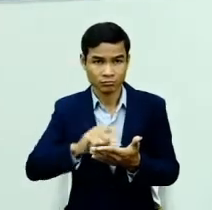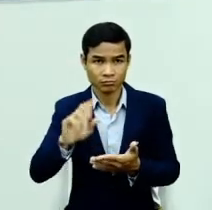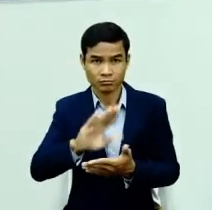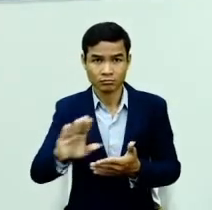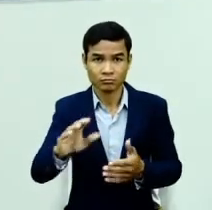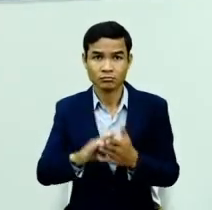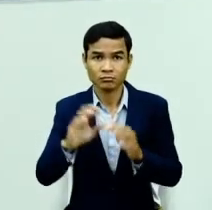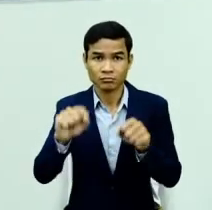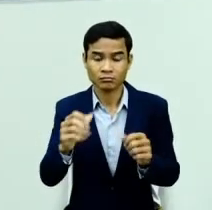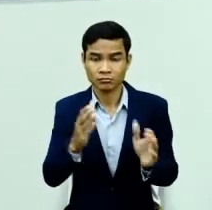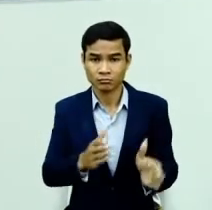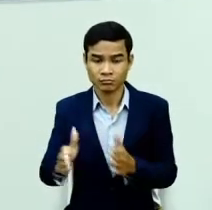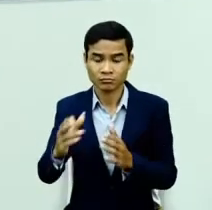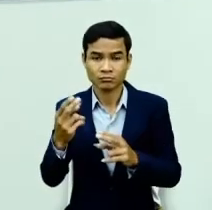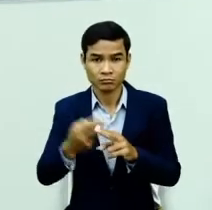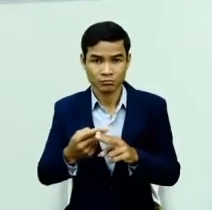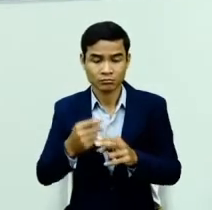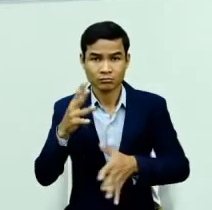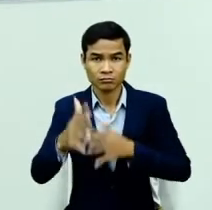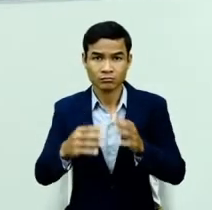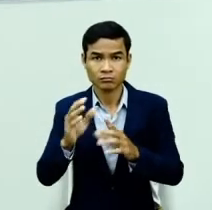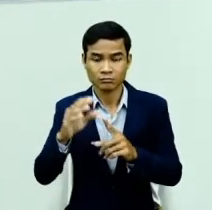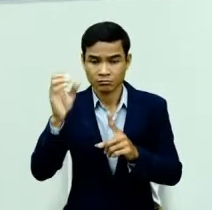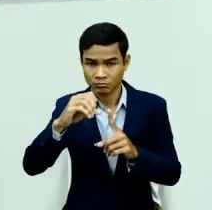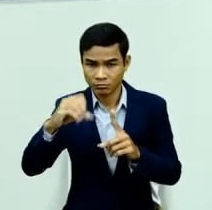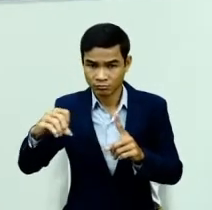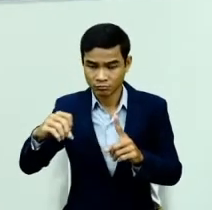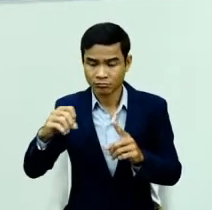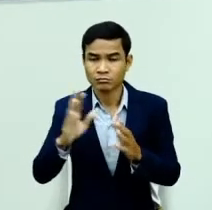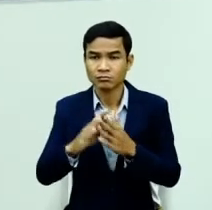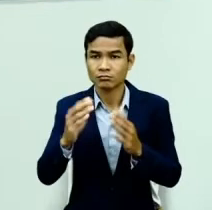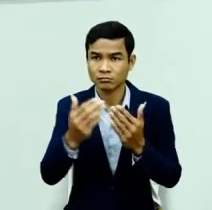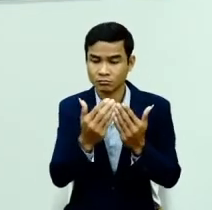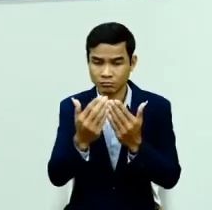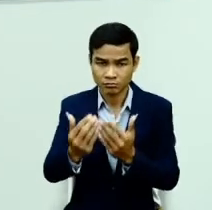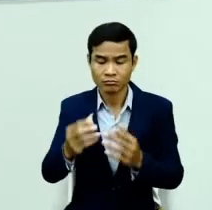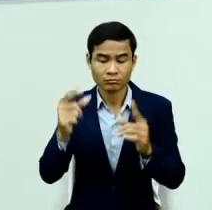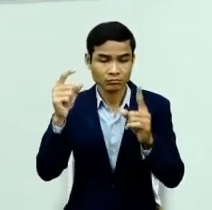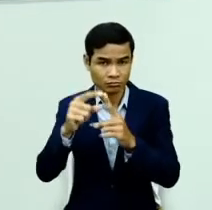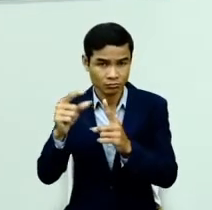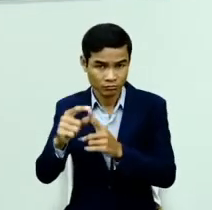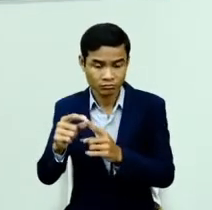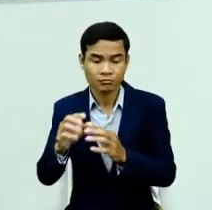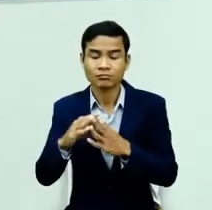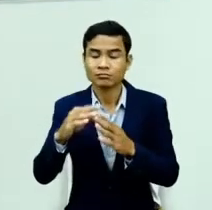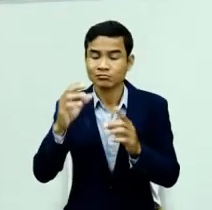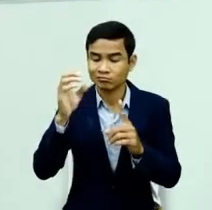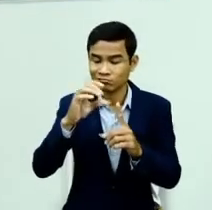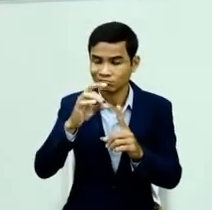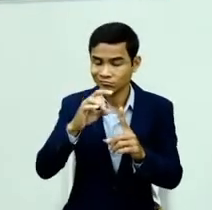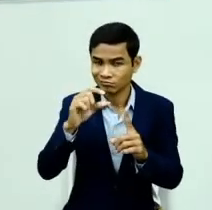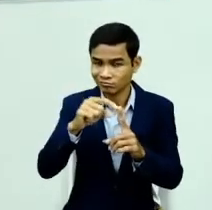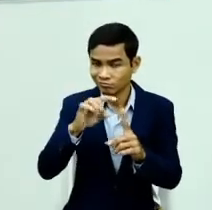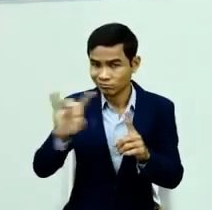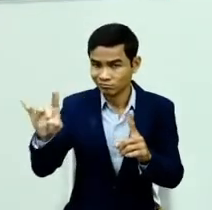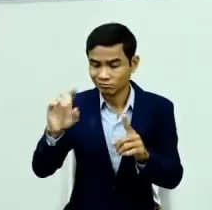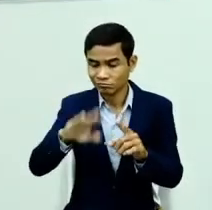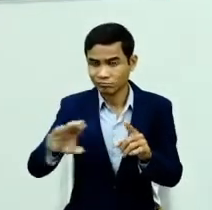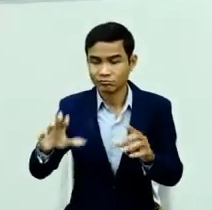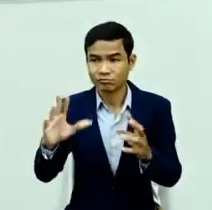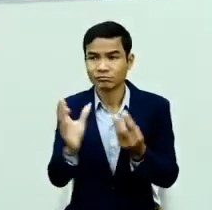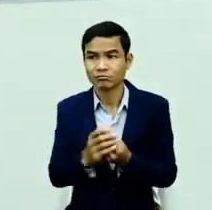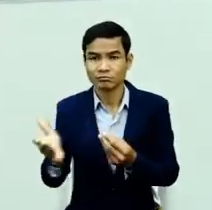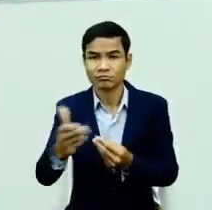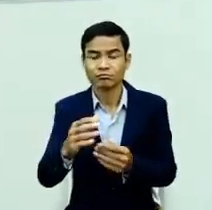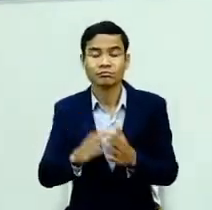nhé. Từ vực hát an, chả an ở xo, chả an pi, an lập ba. Hỏi nâng an ở tập bót, nâng không xịp phơi